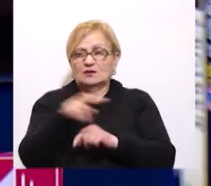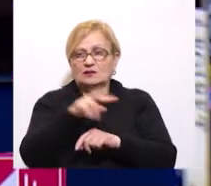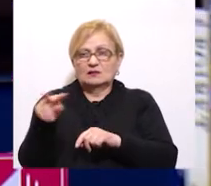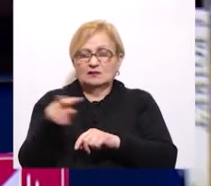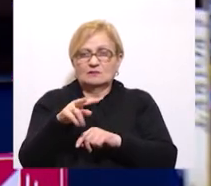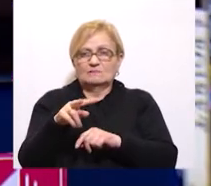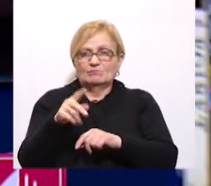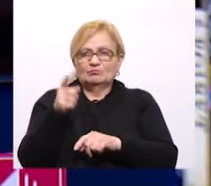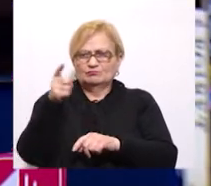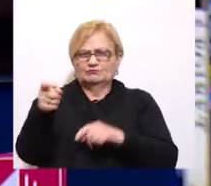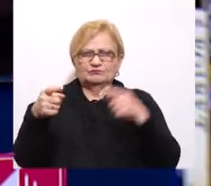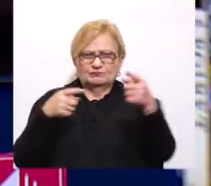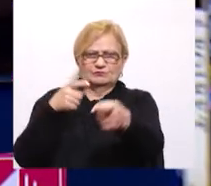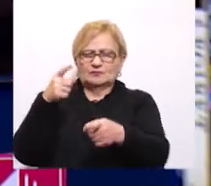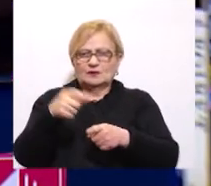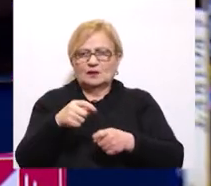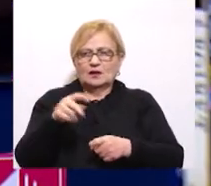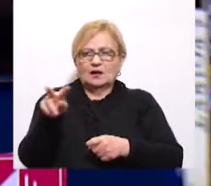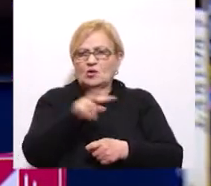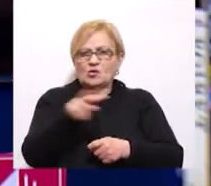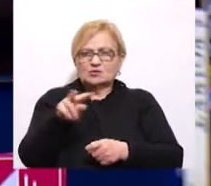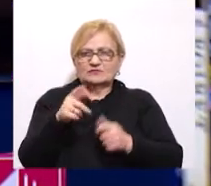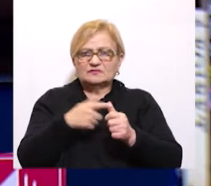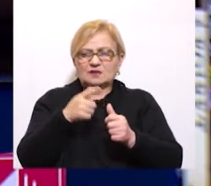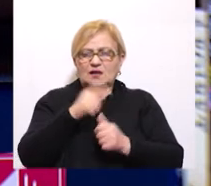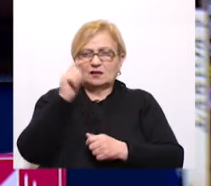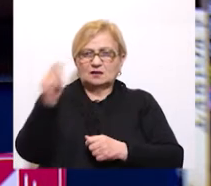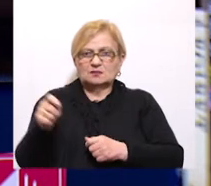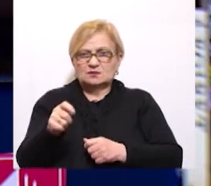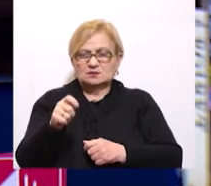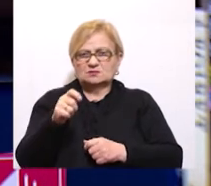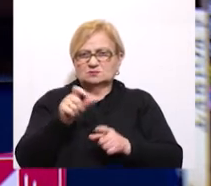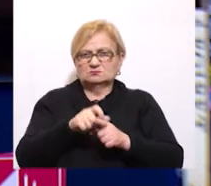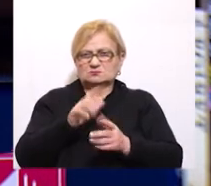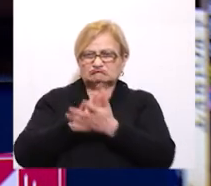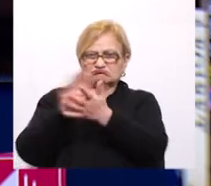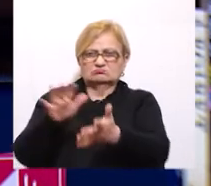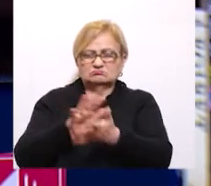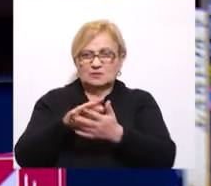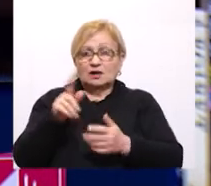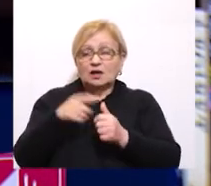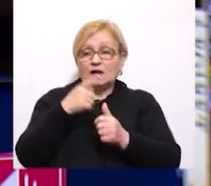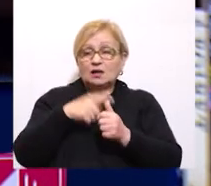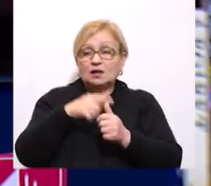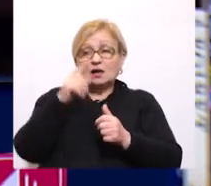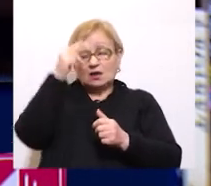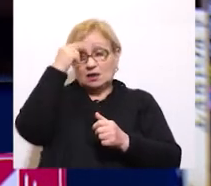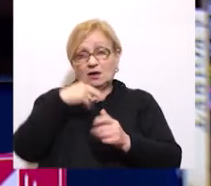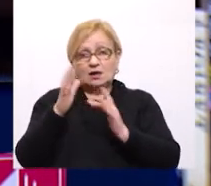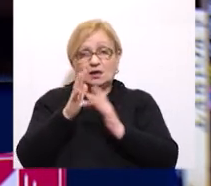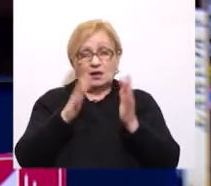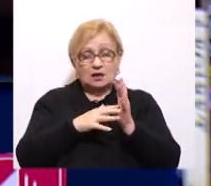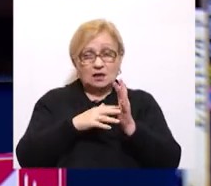ერთმანეთს ტყვიას უშენენ და რჯულძაღლოთი მიმართავენ. ესე იგი, რელიგიასა და